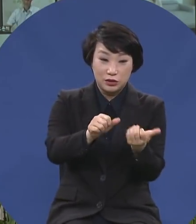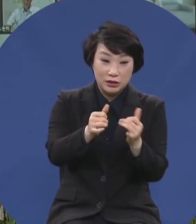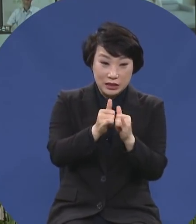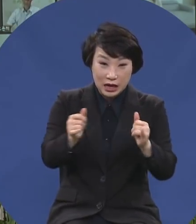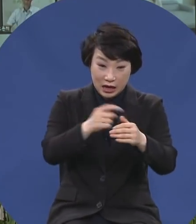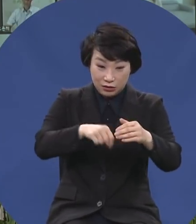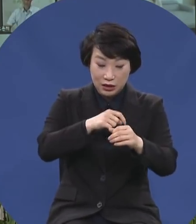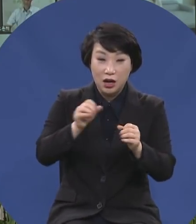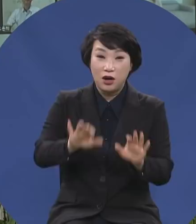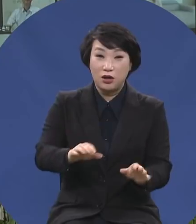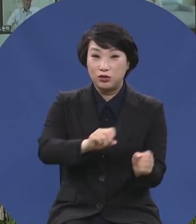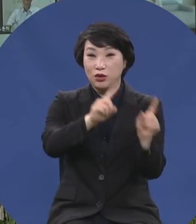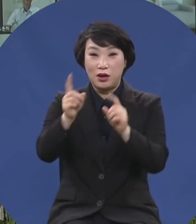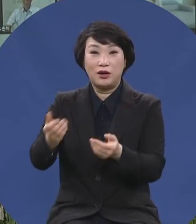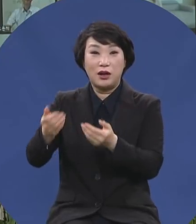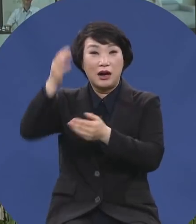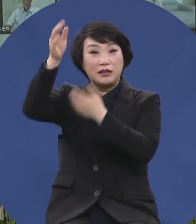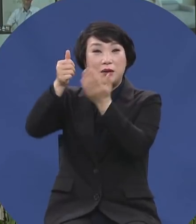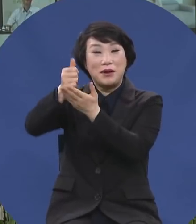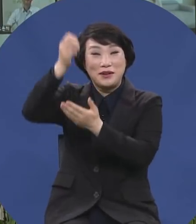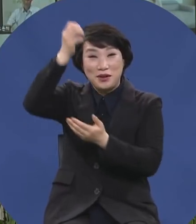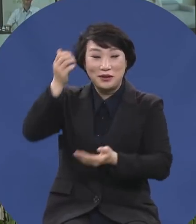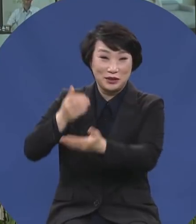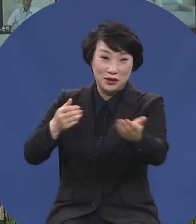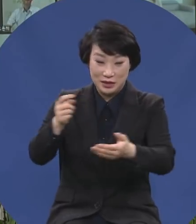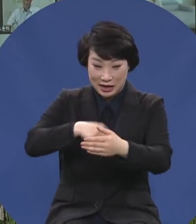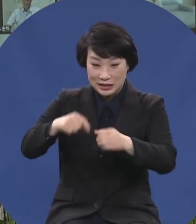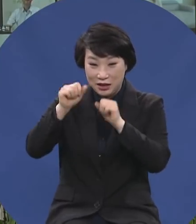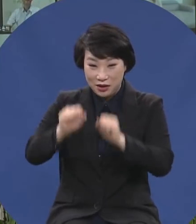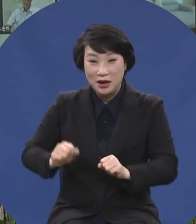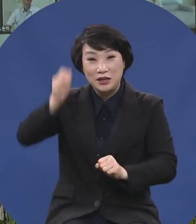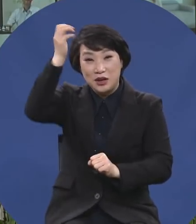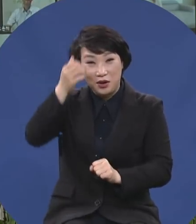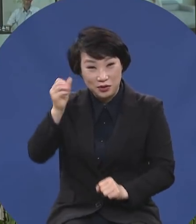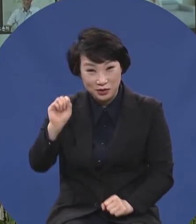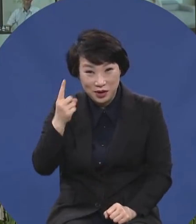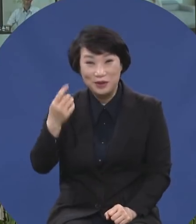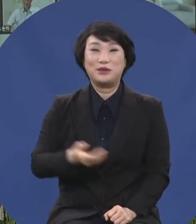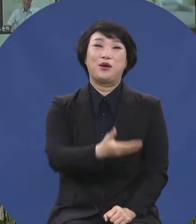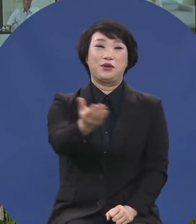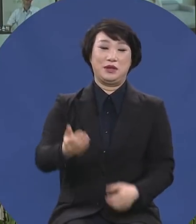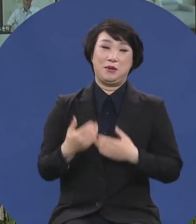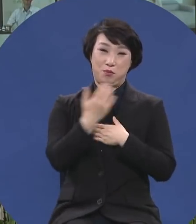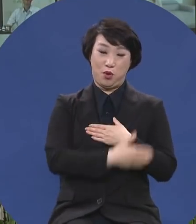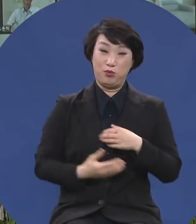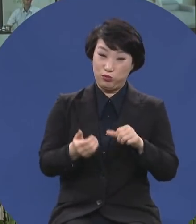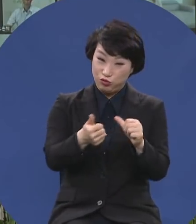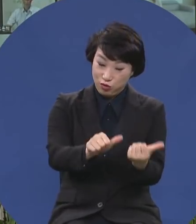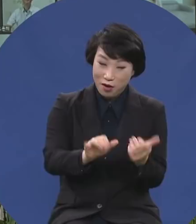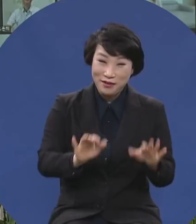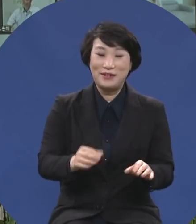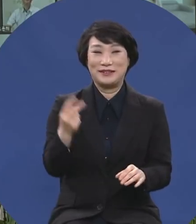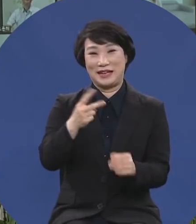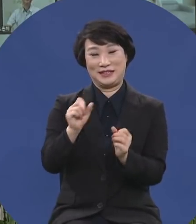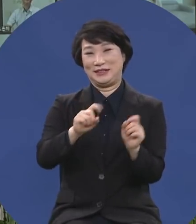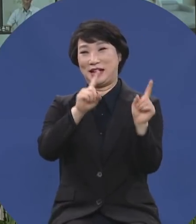가운데서 살리시니가 너희 안에 거하시는 그 영으로 말미암아 너희 죽을